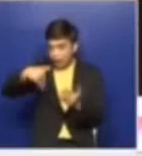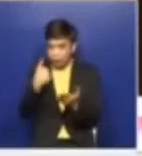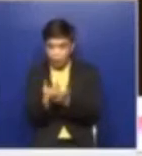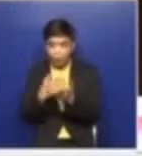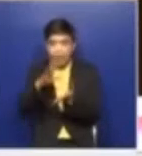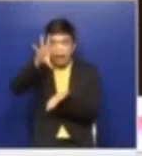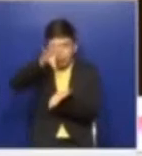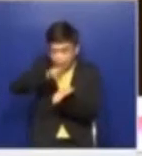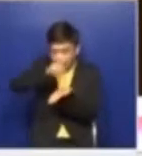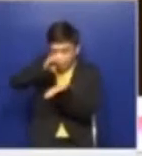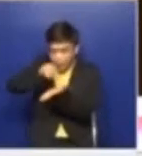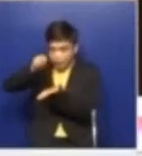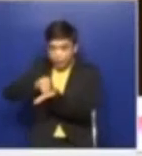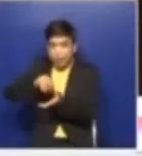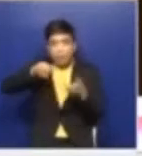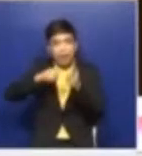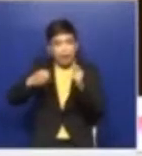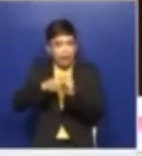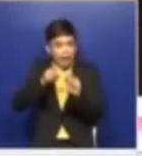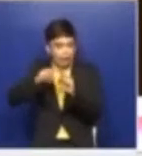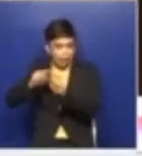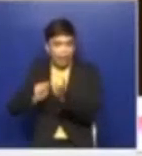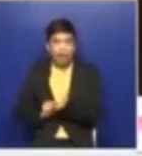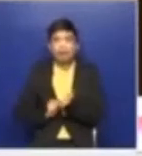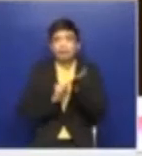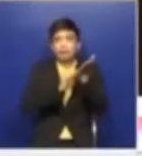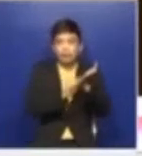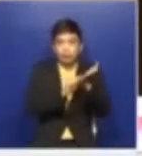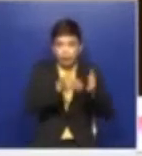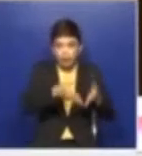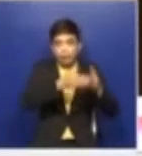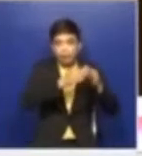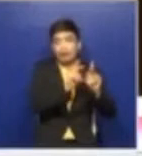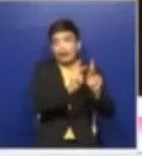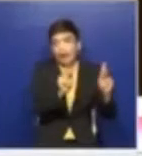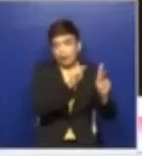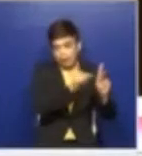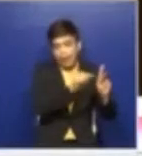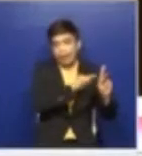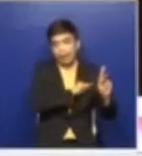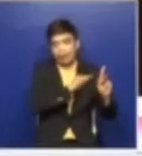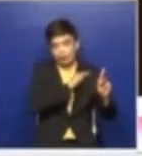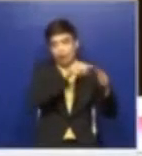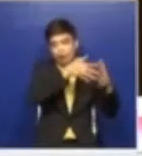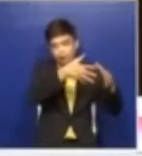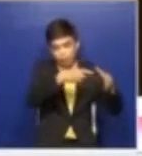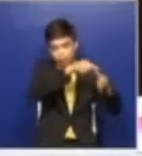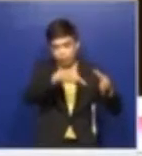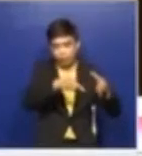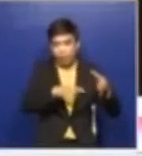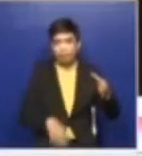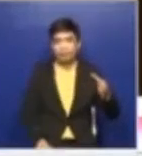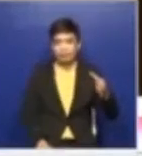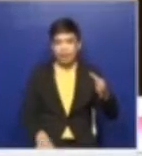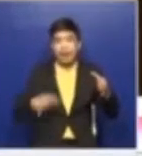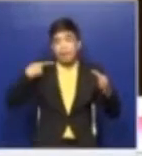างๆเข้ามาสู่คณะกรรมาธิการที่จะตั้งขึ้นสิ่งที่ได้ดิฉันคิดว่ากรุงเทพมหานครนั้นจะได้เ